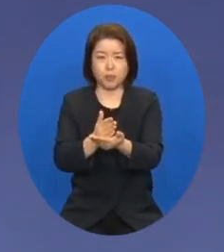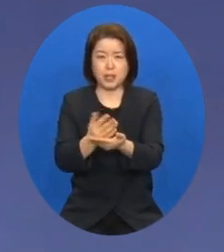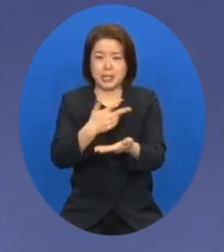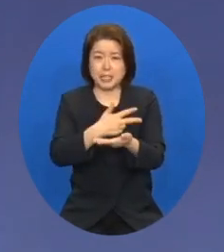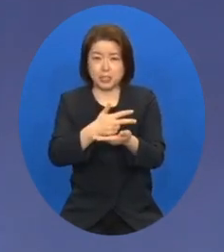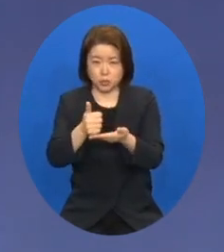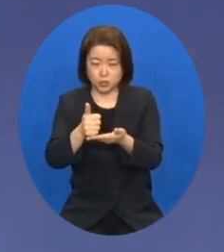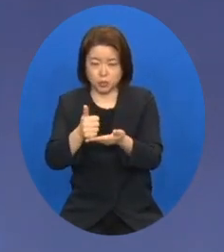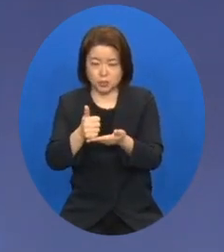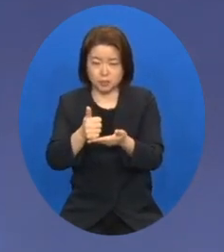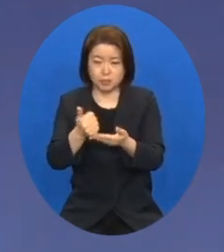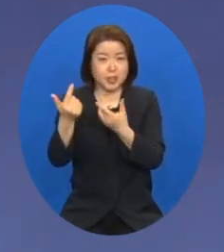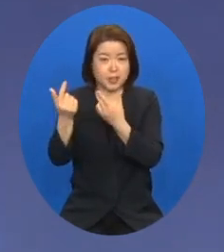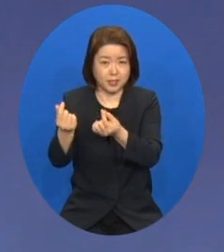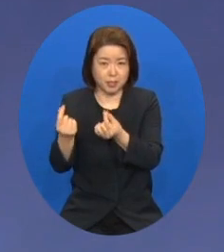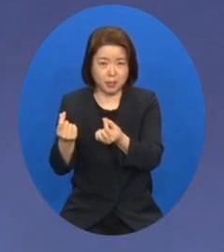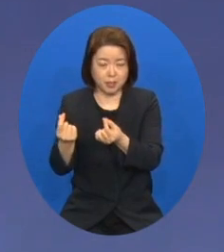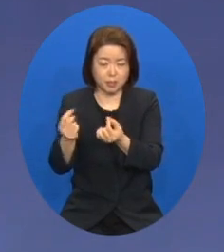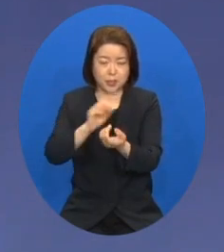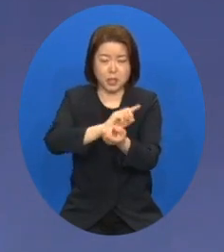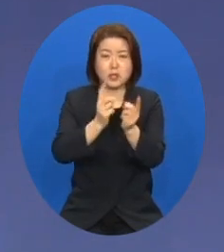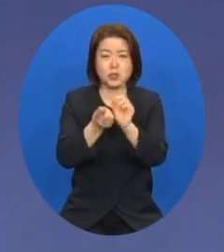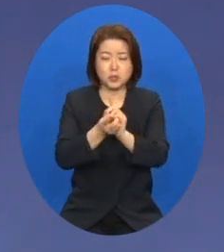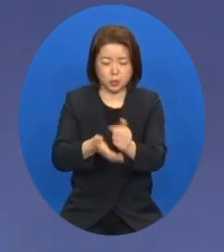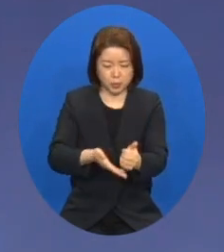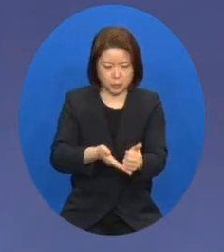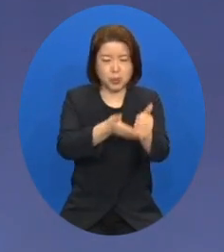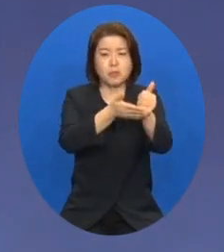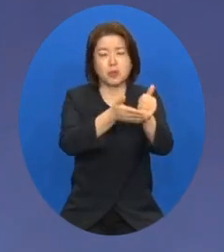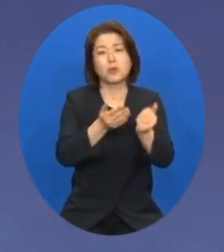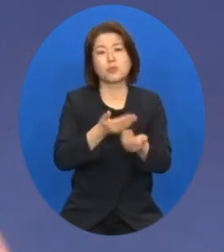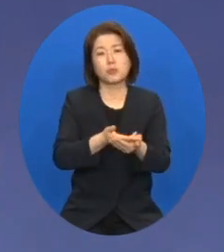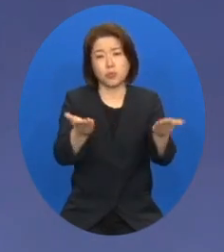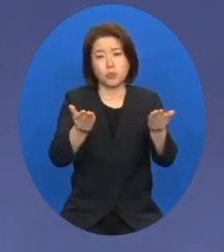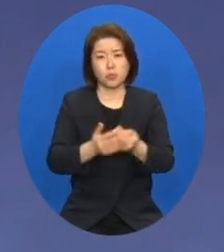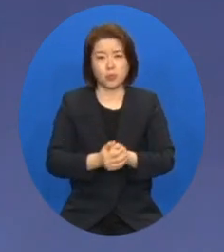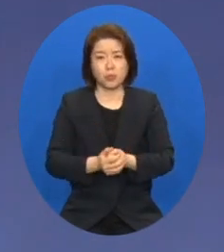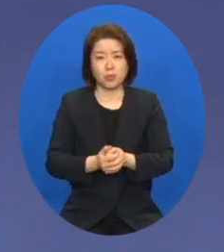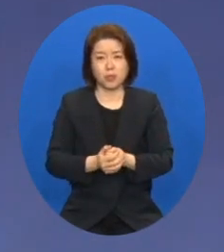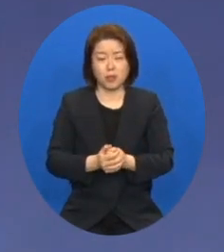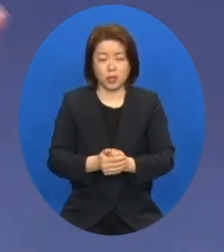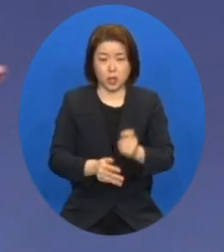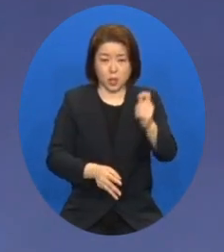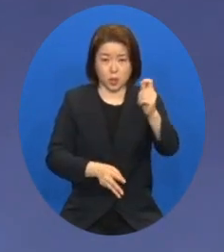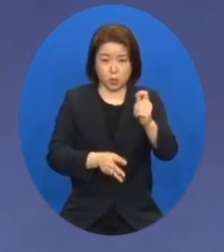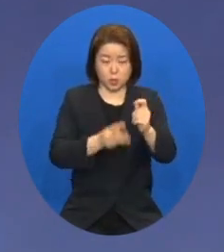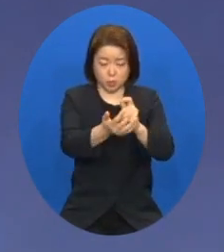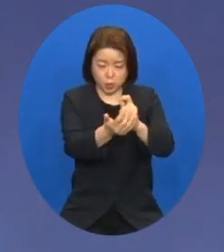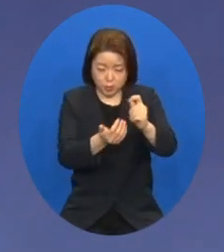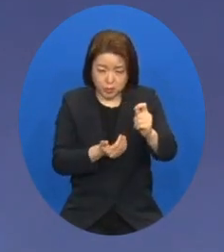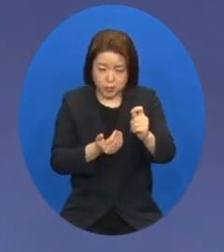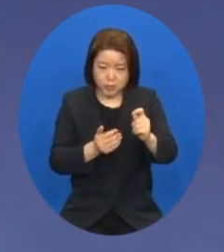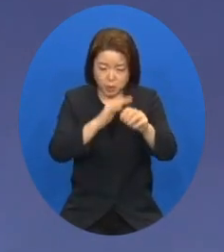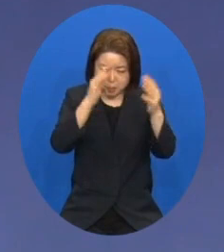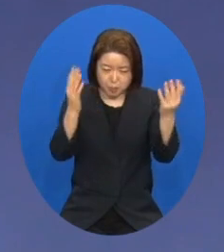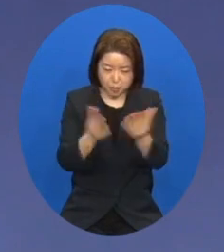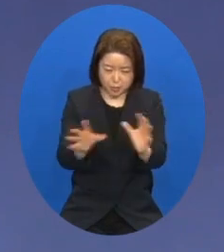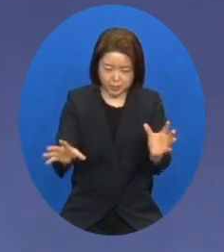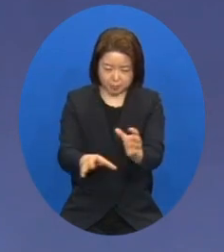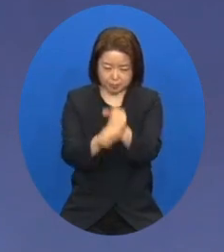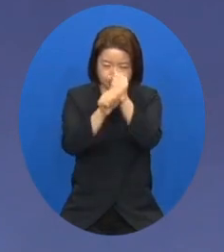주님께 하듯이 서로를 섬기라 고린도전서 전체의 핵심입니다